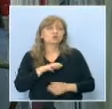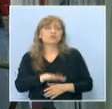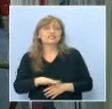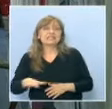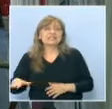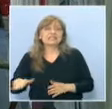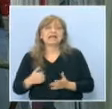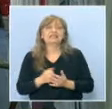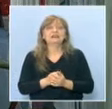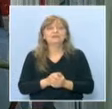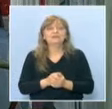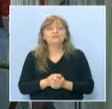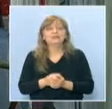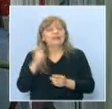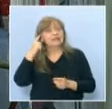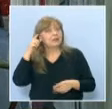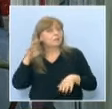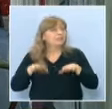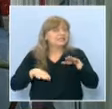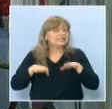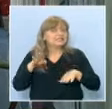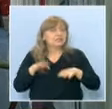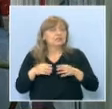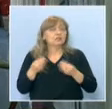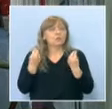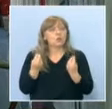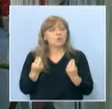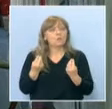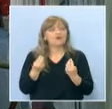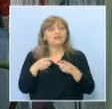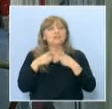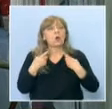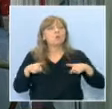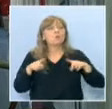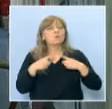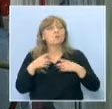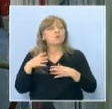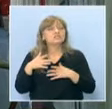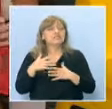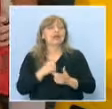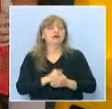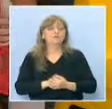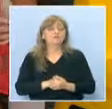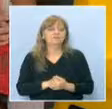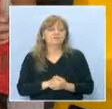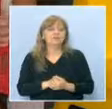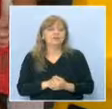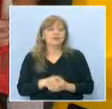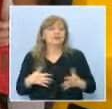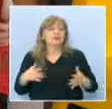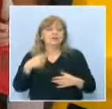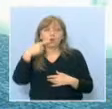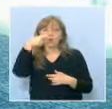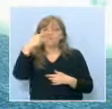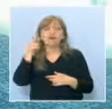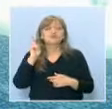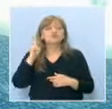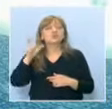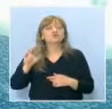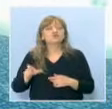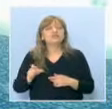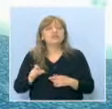децата да преценят хубавата музика, истинската музика. И е много важно учителите да